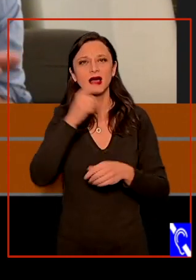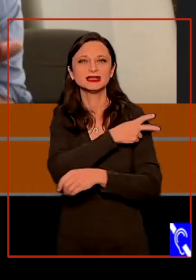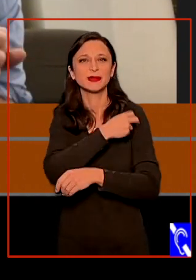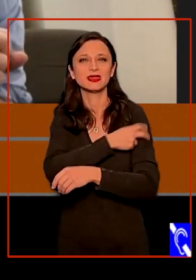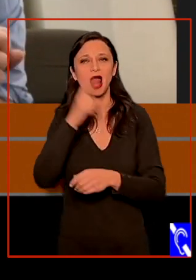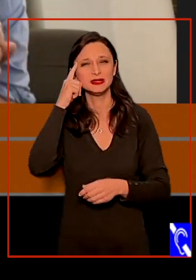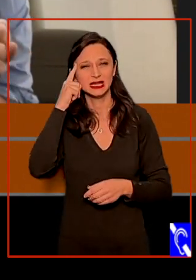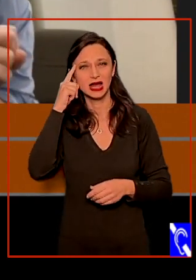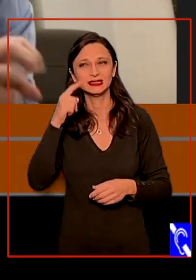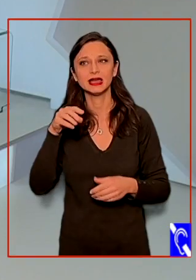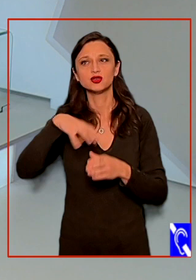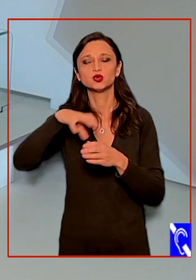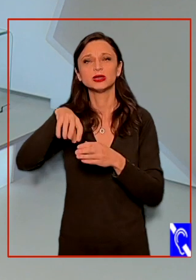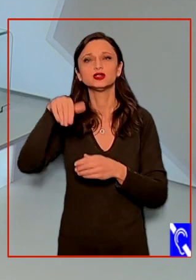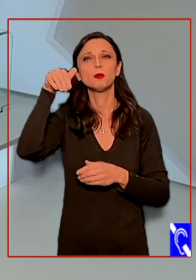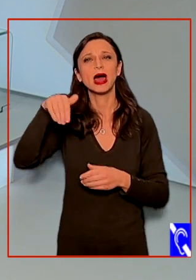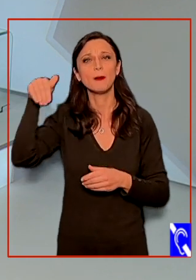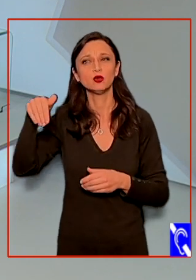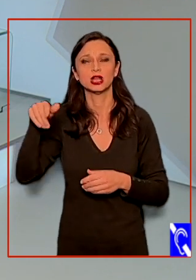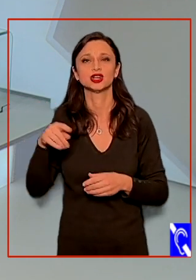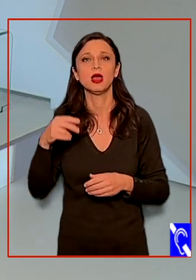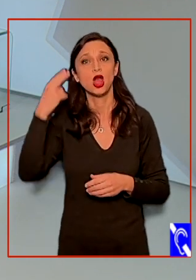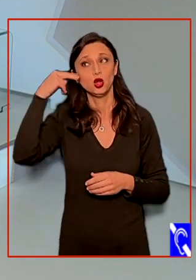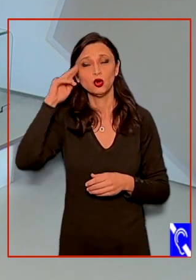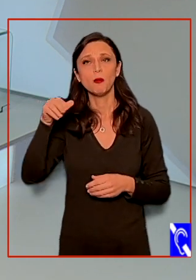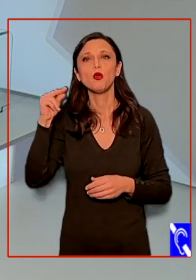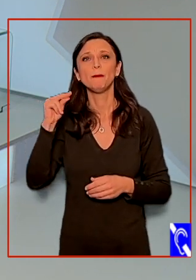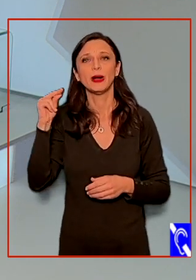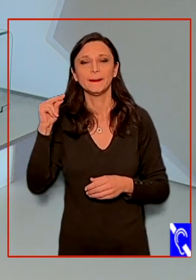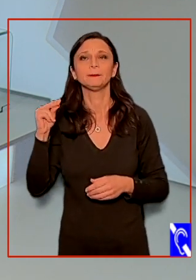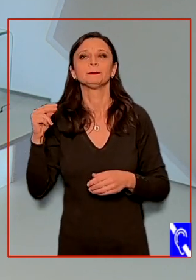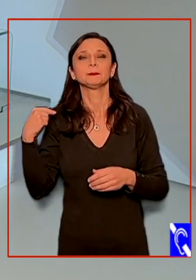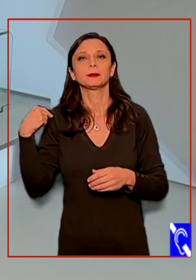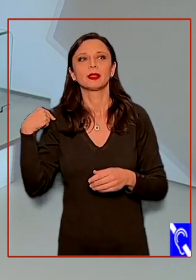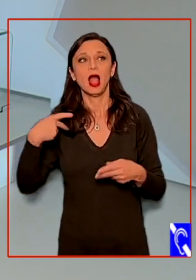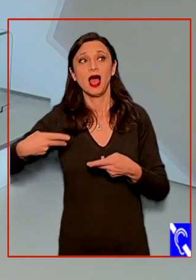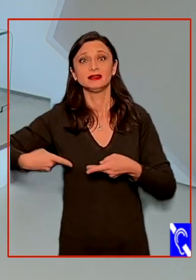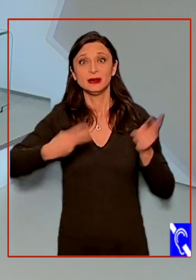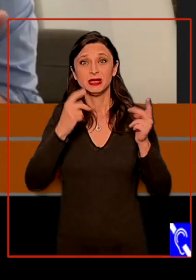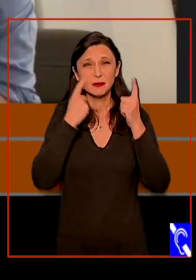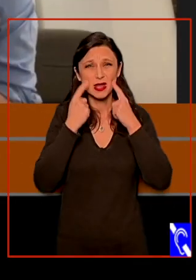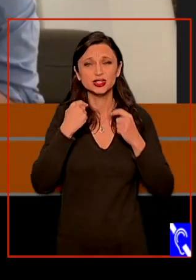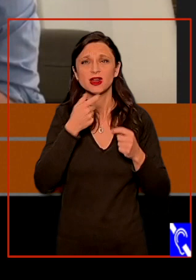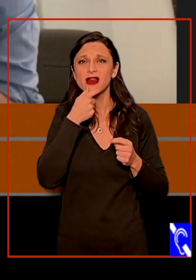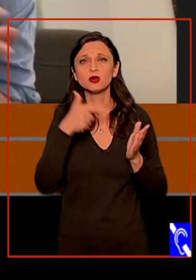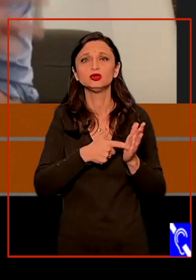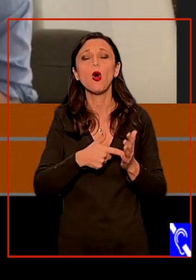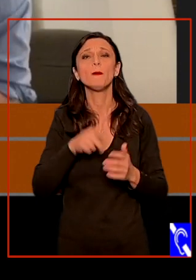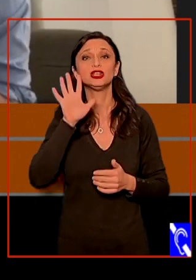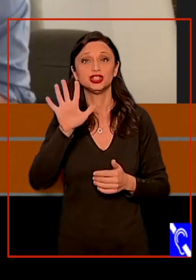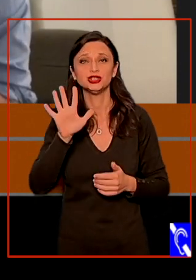mai exact din Sighetul Marmației. Dacă nu mă înșel, domnul Parașcineti a trimis prima dată plângerea în 2005, după ce s-a